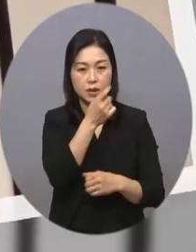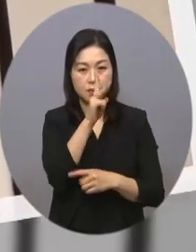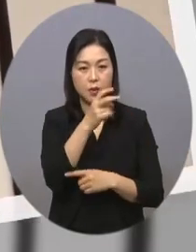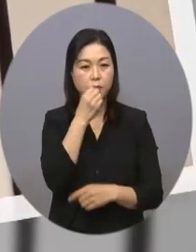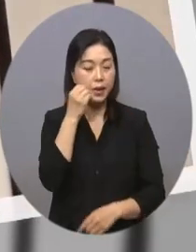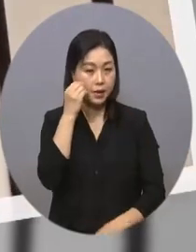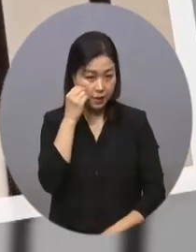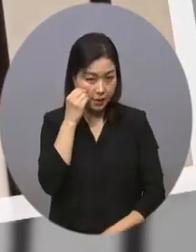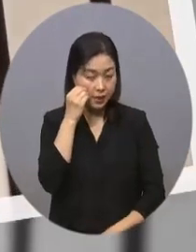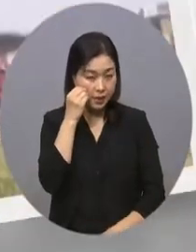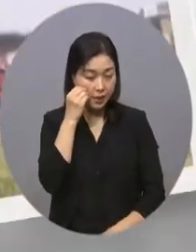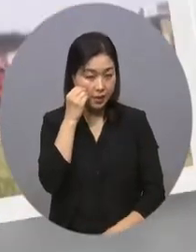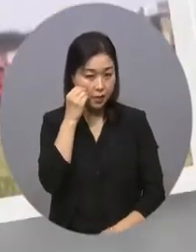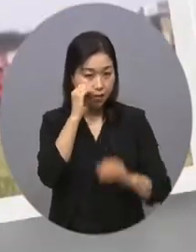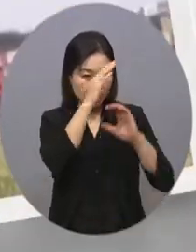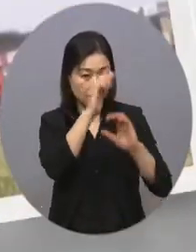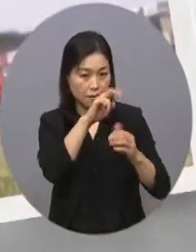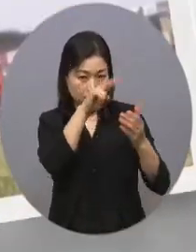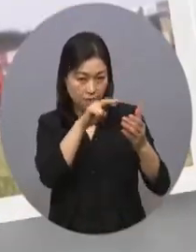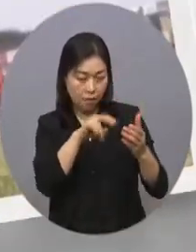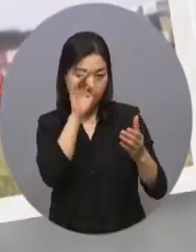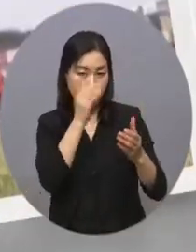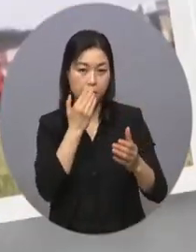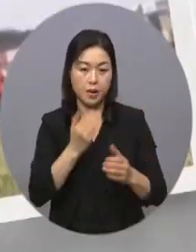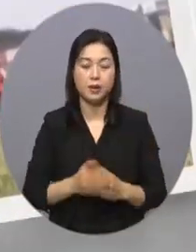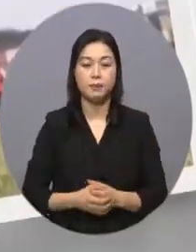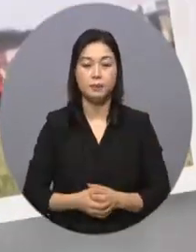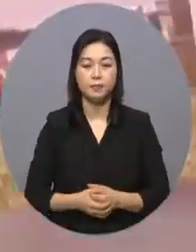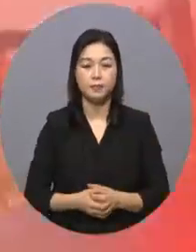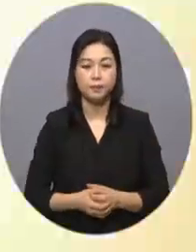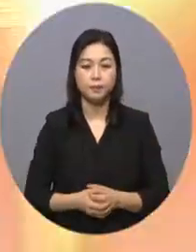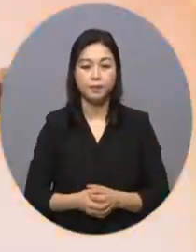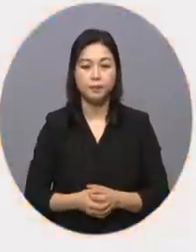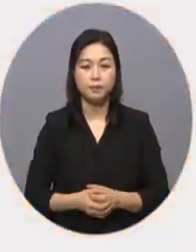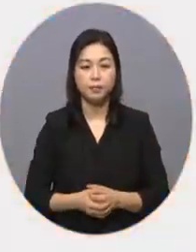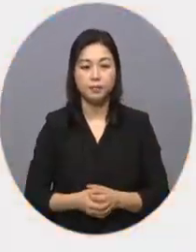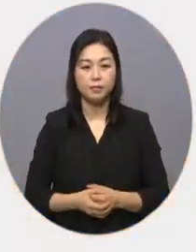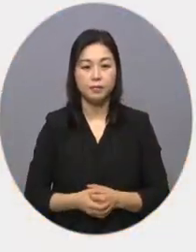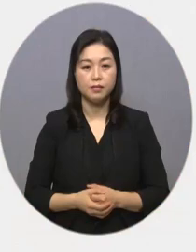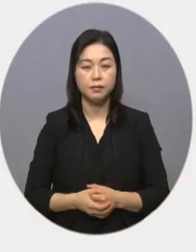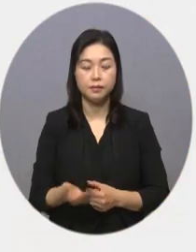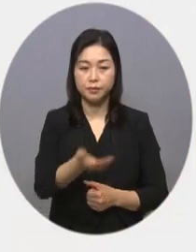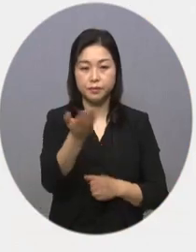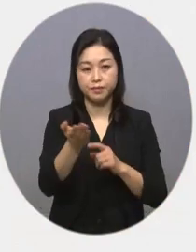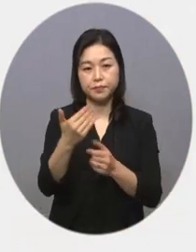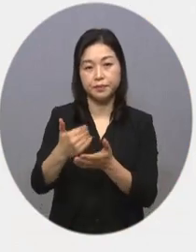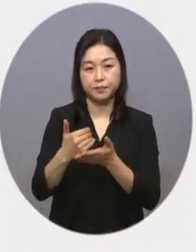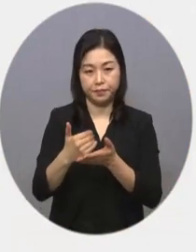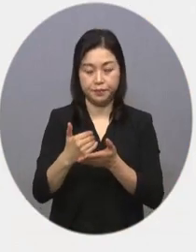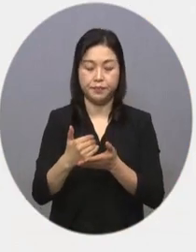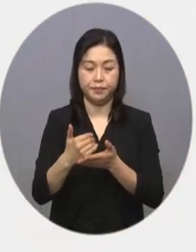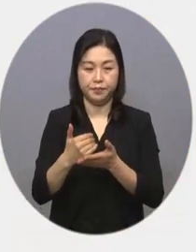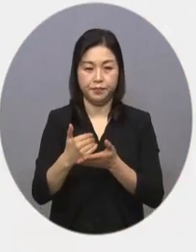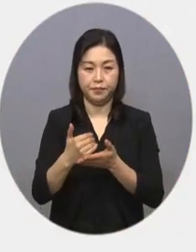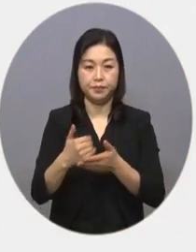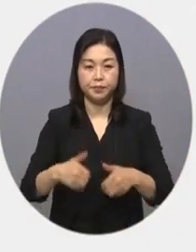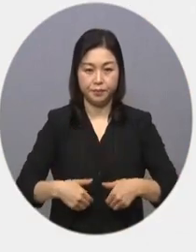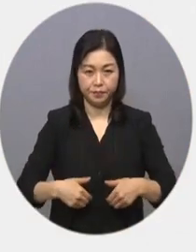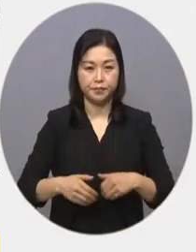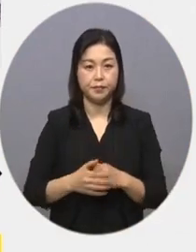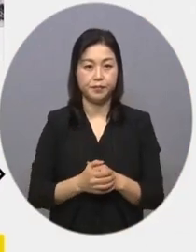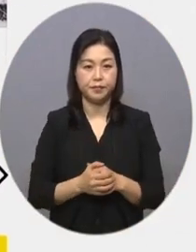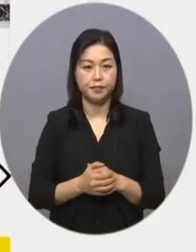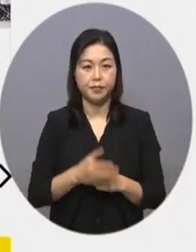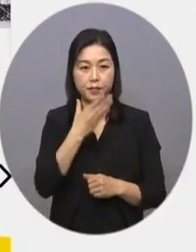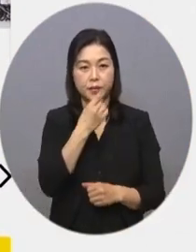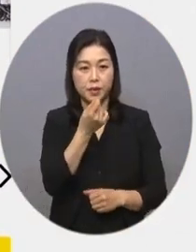웰페어뉴스 홈페이지를 통해 보다 다양한 소식을 접할 수 있습니다. 시청자 여러분의 제보를 기다립니다. 웰페어뉴스